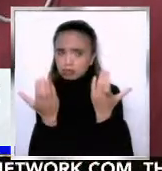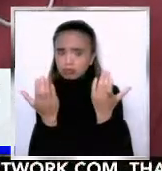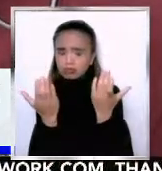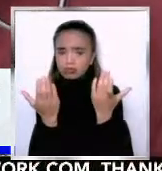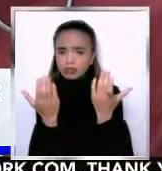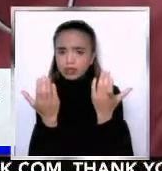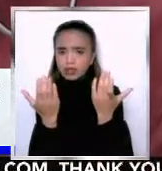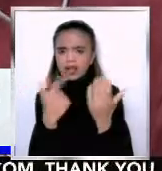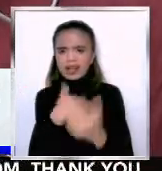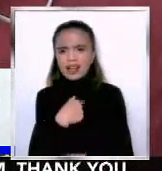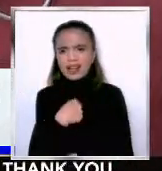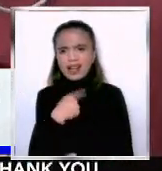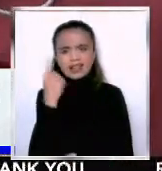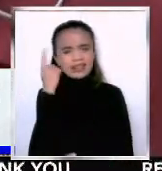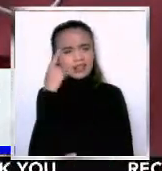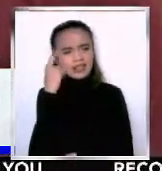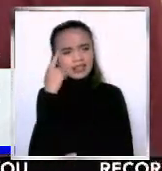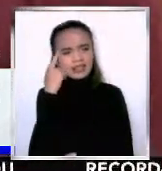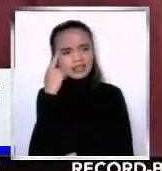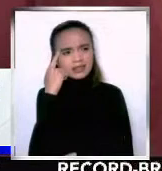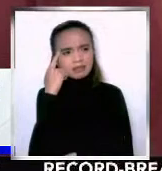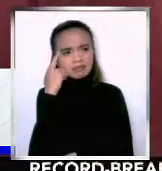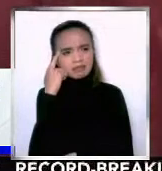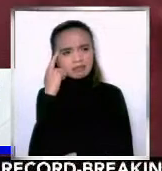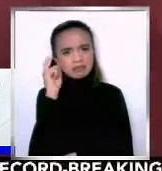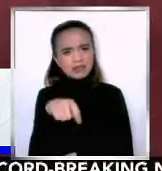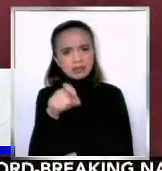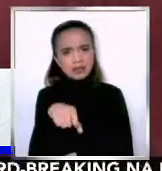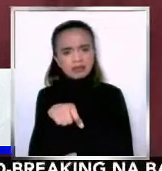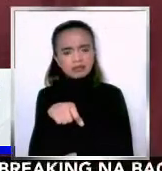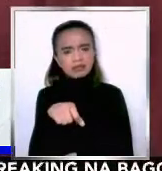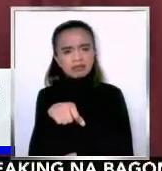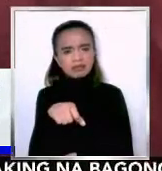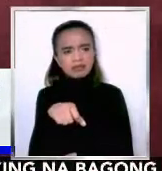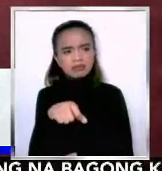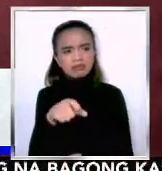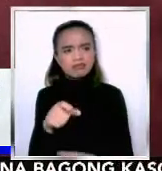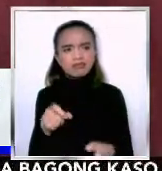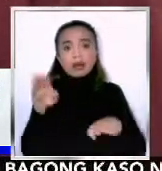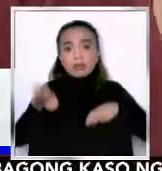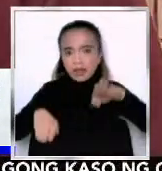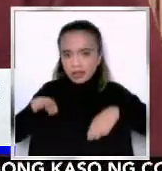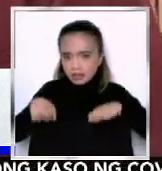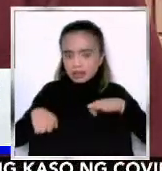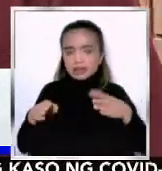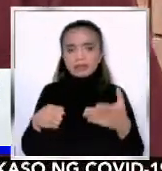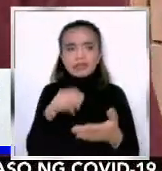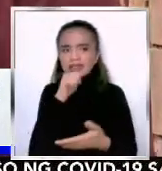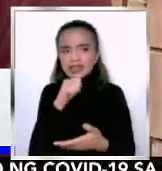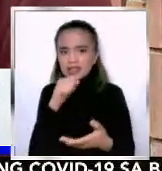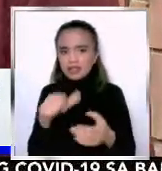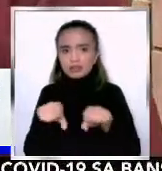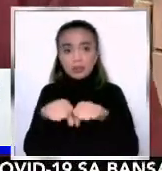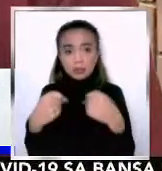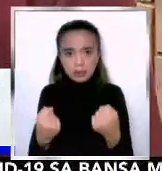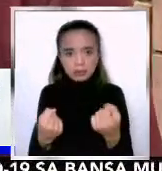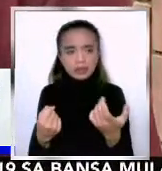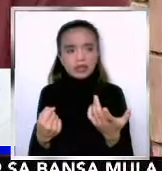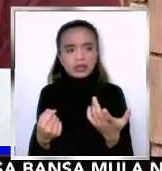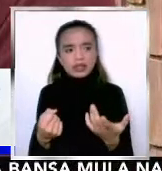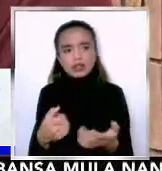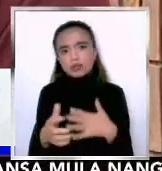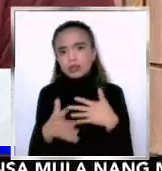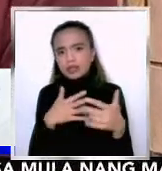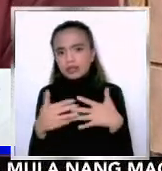hindi dapat mag-academic freeze. I think dapat mag-balanse yung ano natin, kung ano yung meron tayo.